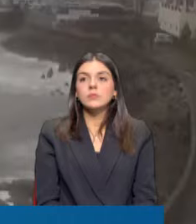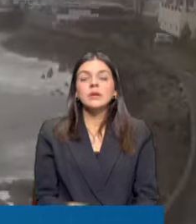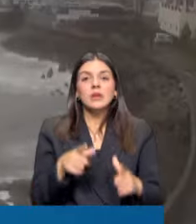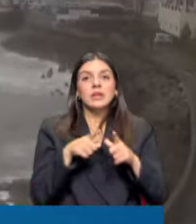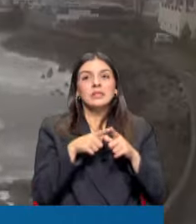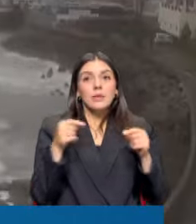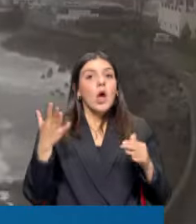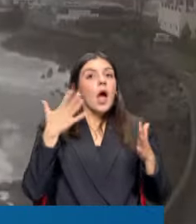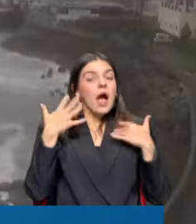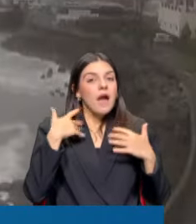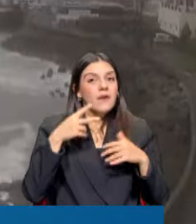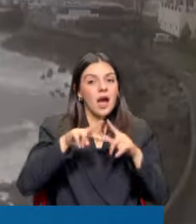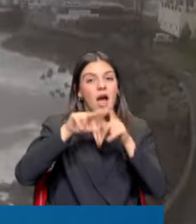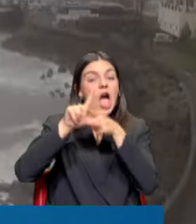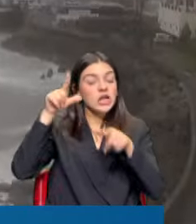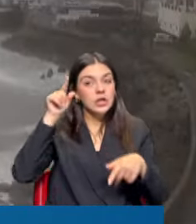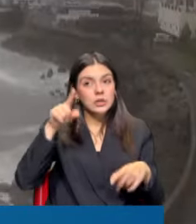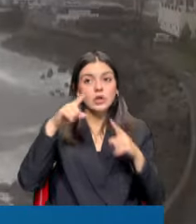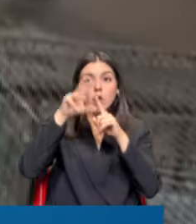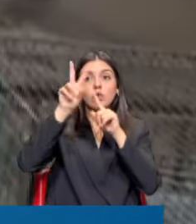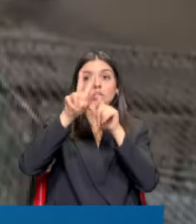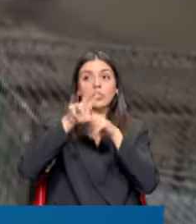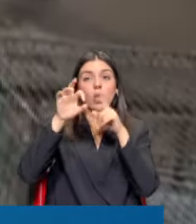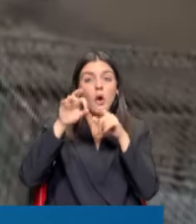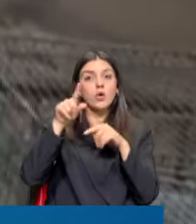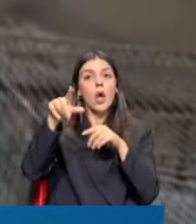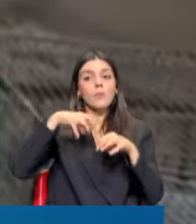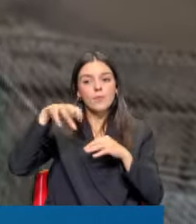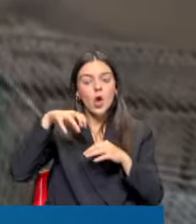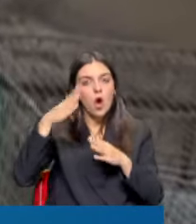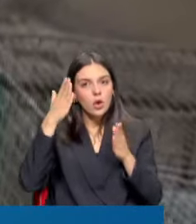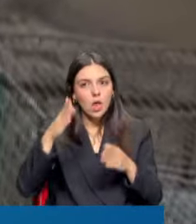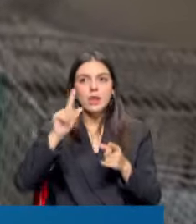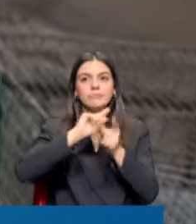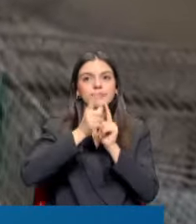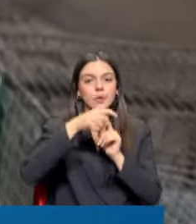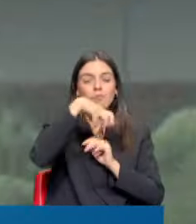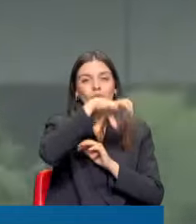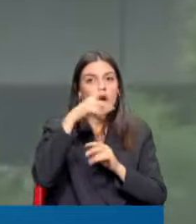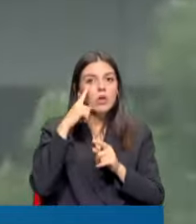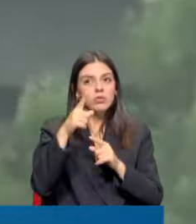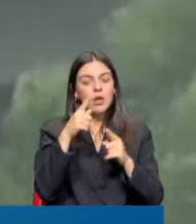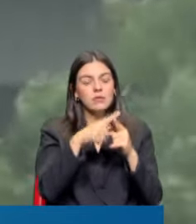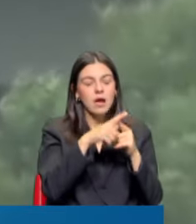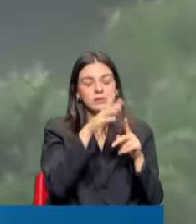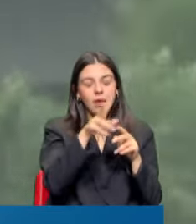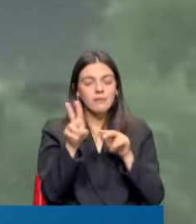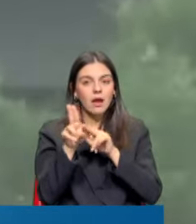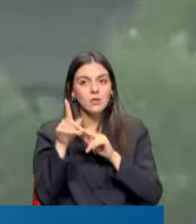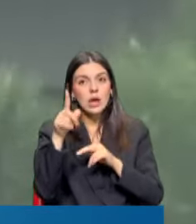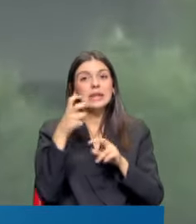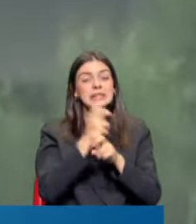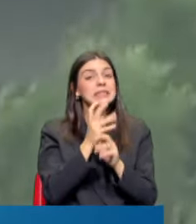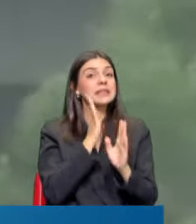Japonya Meteoroloji Ajansı, Tokyo'nun da içinde bulunduğu Kanto bölgesi ile Kansai bölgesinde fırtına riskinin sürdüğünü